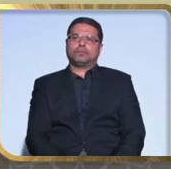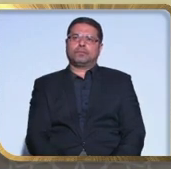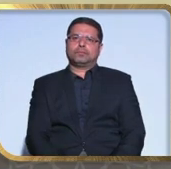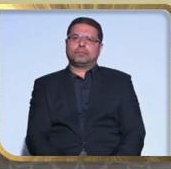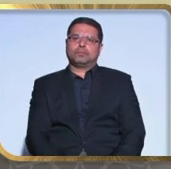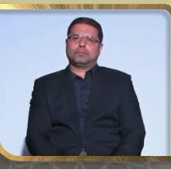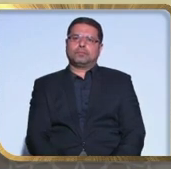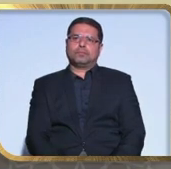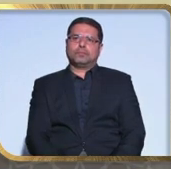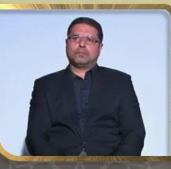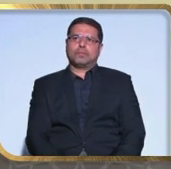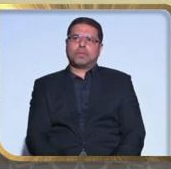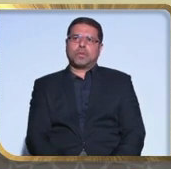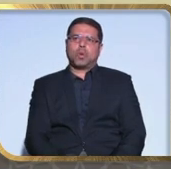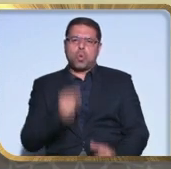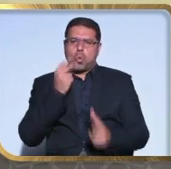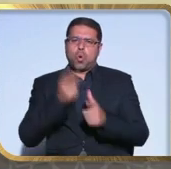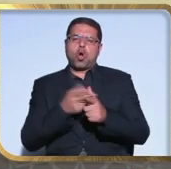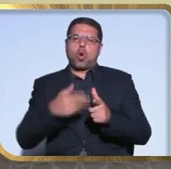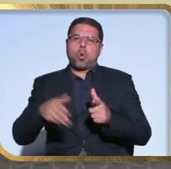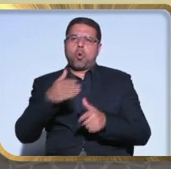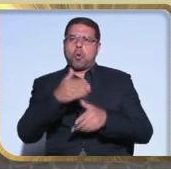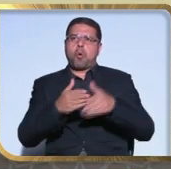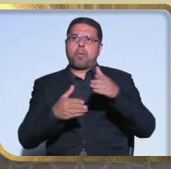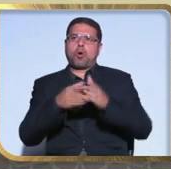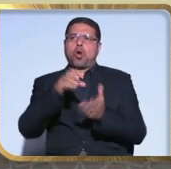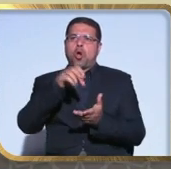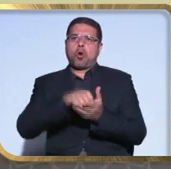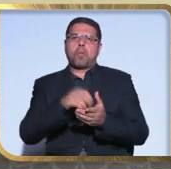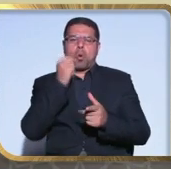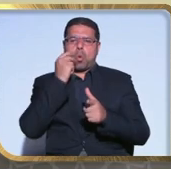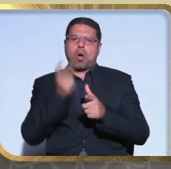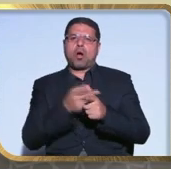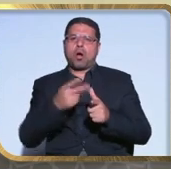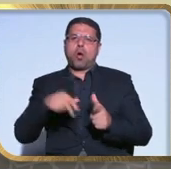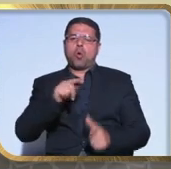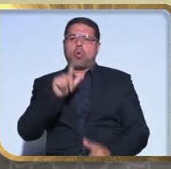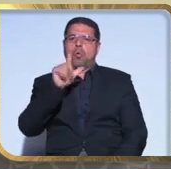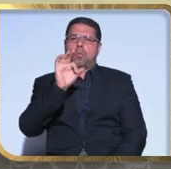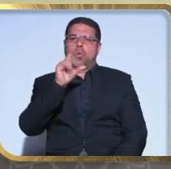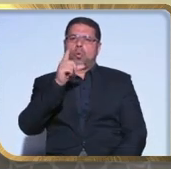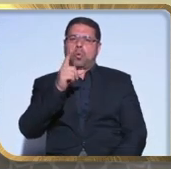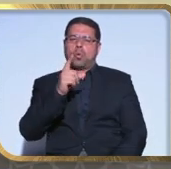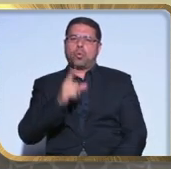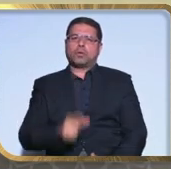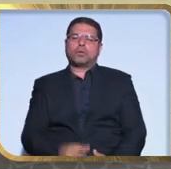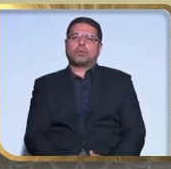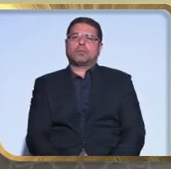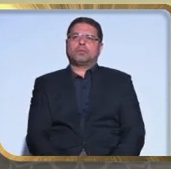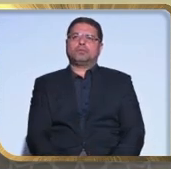وثمود وقوم ابراهيم وقوم